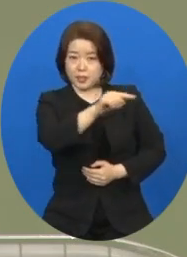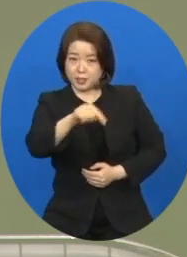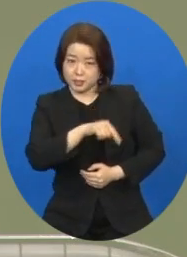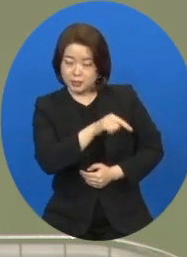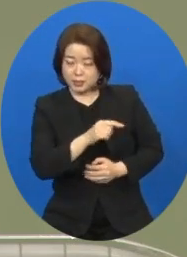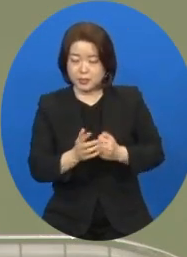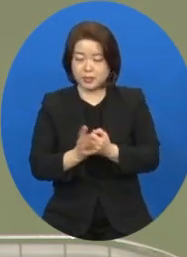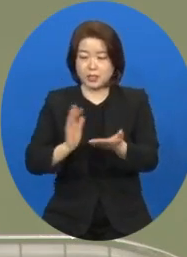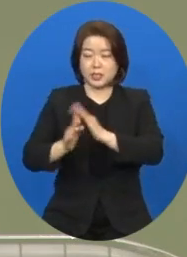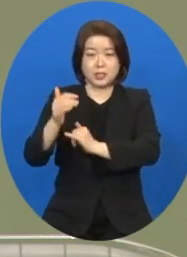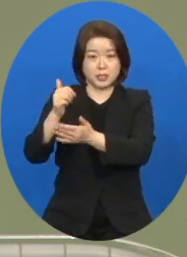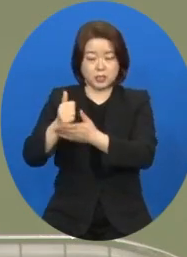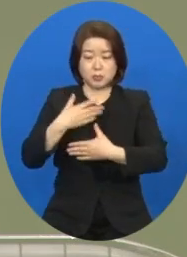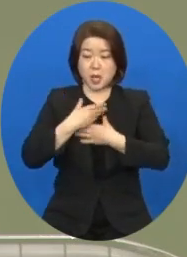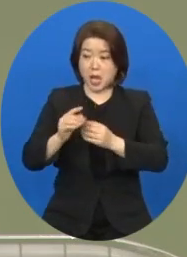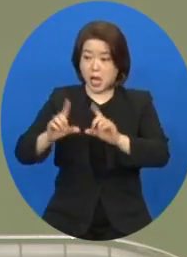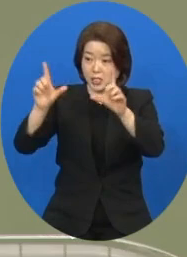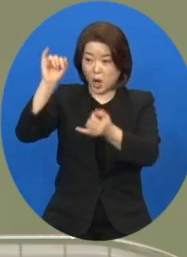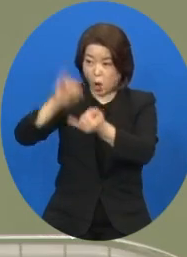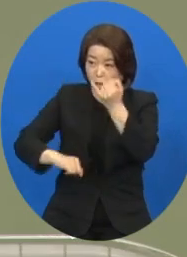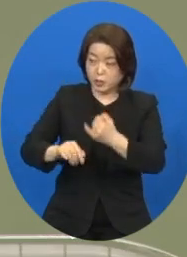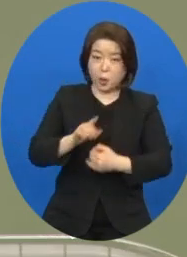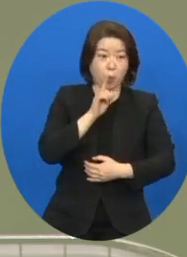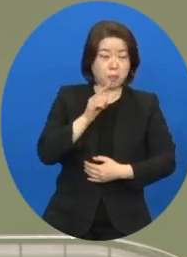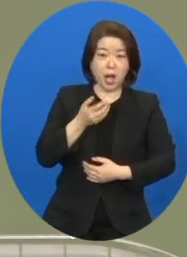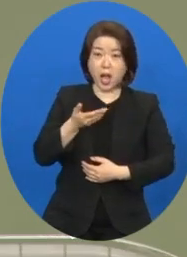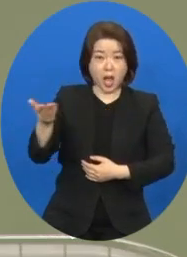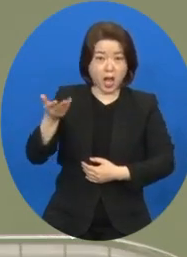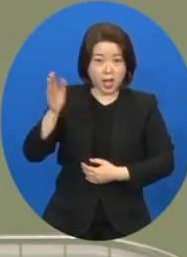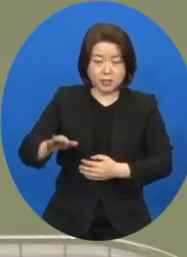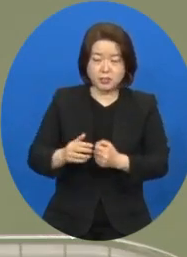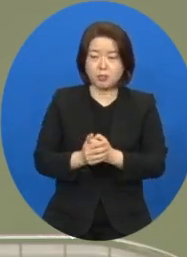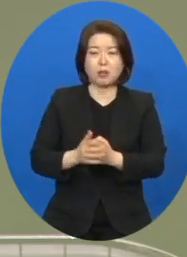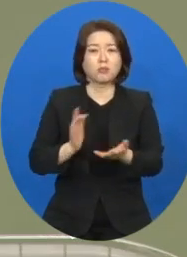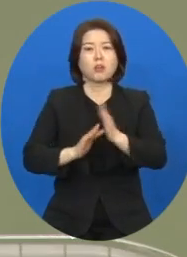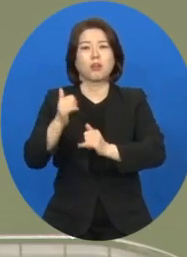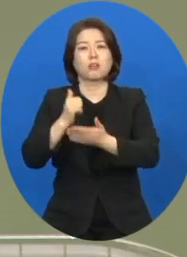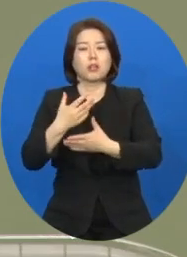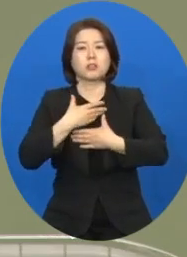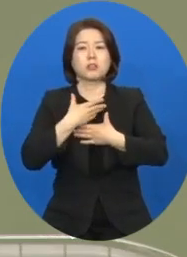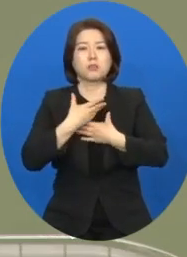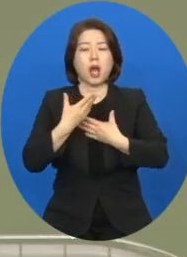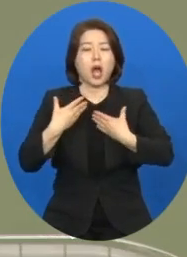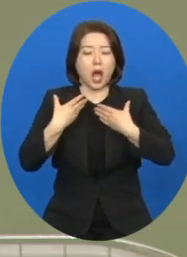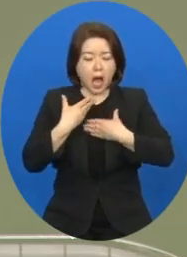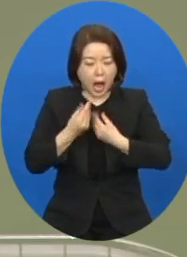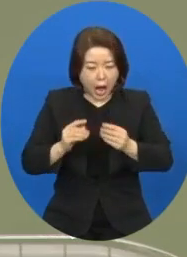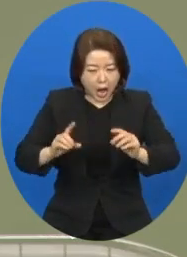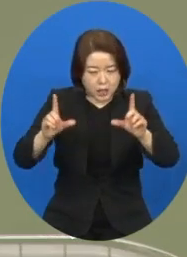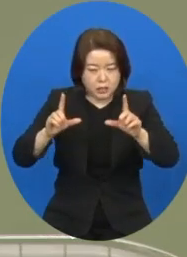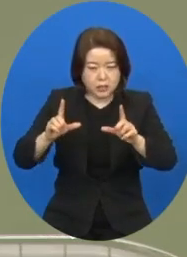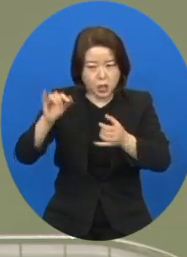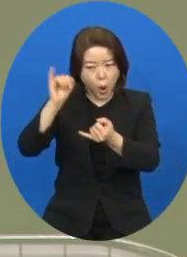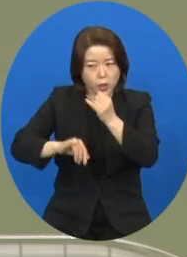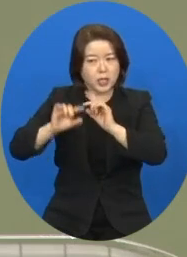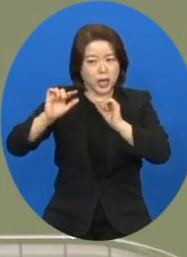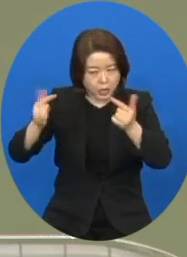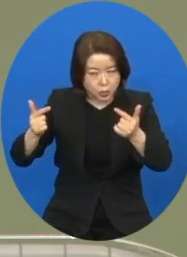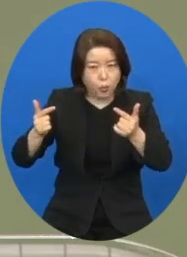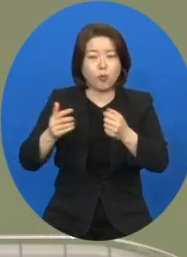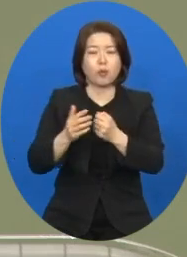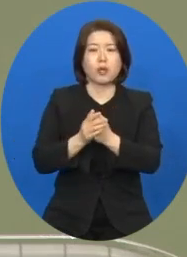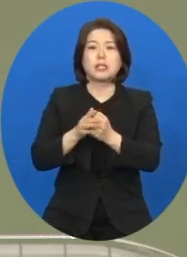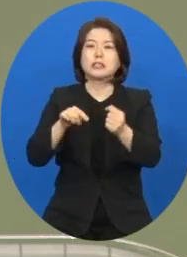예수님이 안식일을 어겼다고 했지만 예수님은 안식일을 어긴 것이 아니고 안식일의 의미를